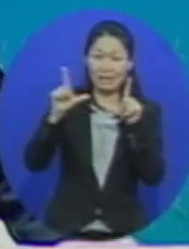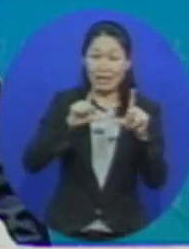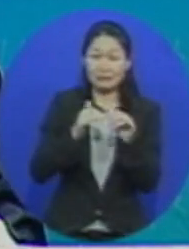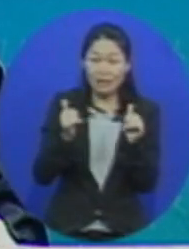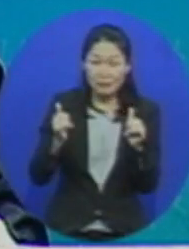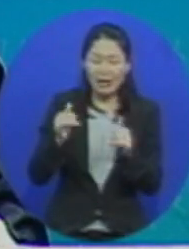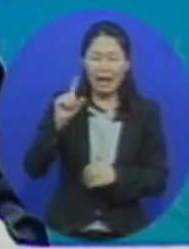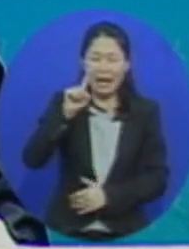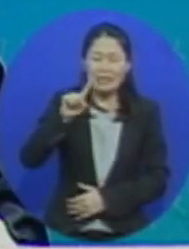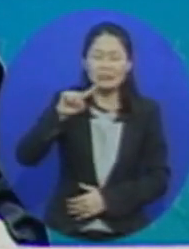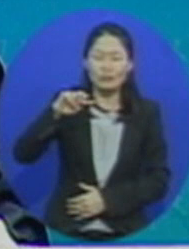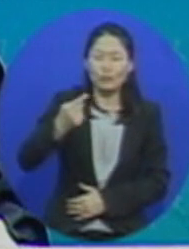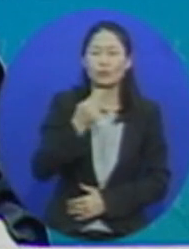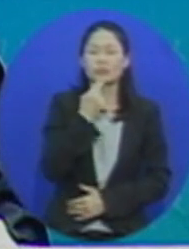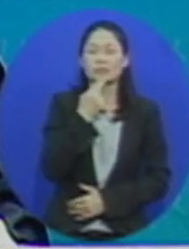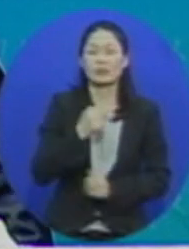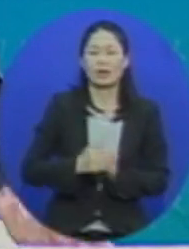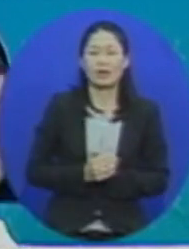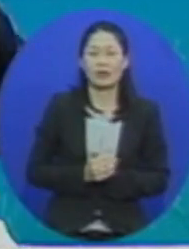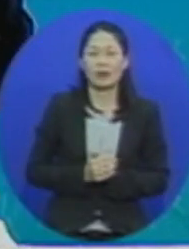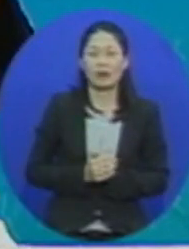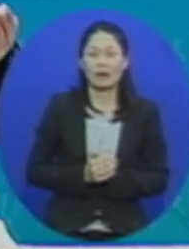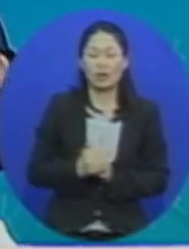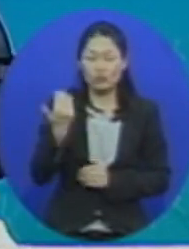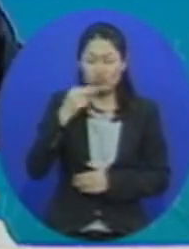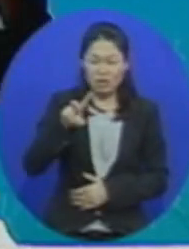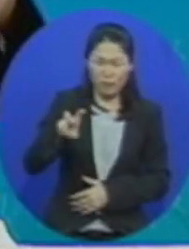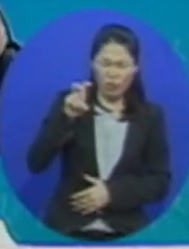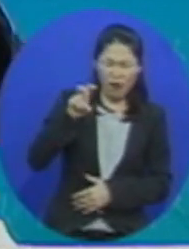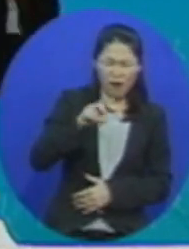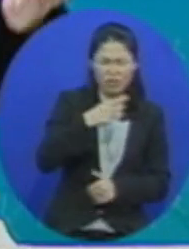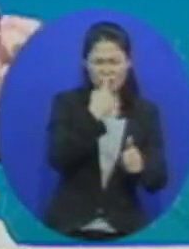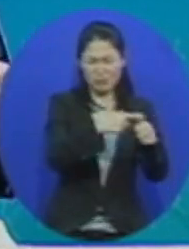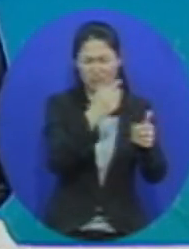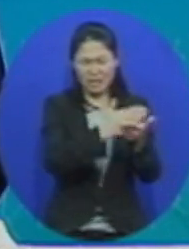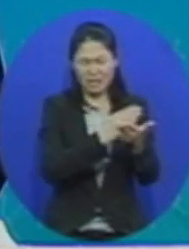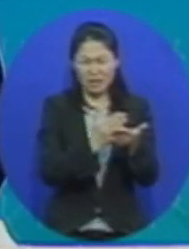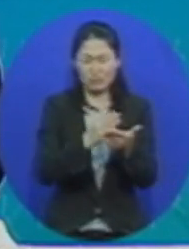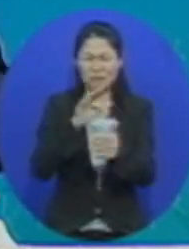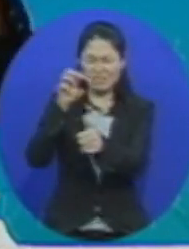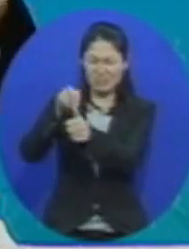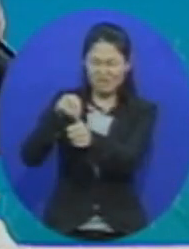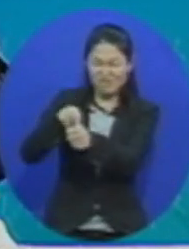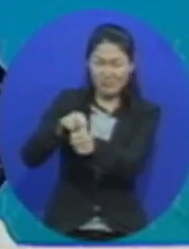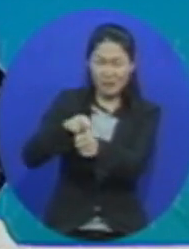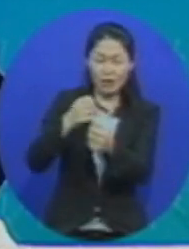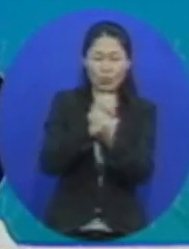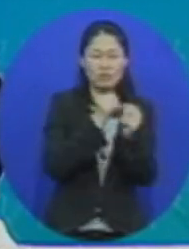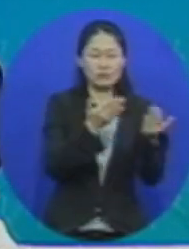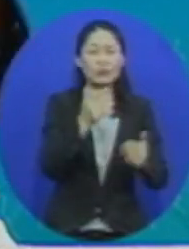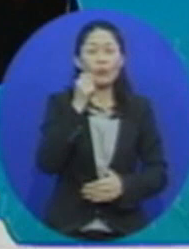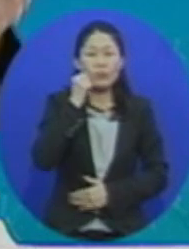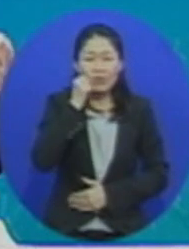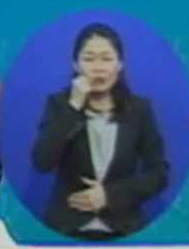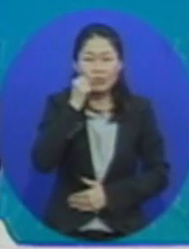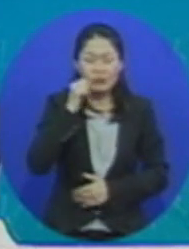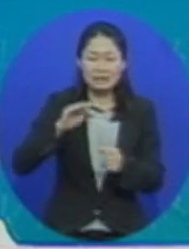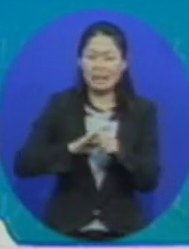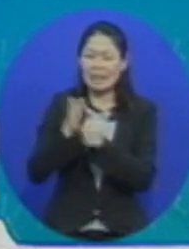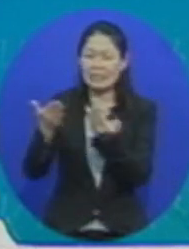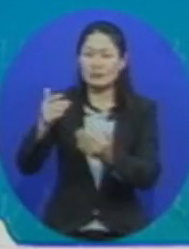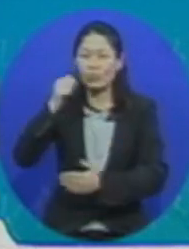아무도 없어요 누구를 미워하고 비난하고 헐뜯고 용서하지 못하고 사랑하지